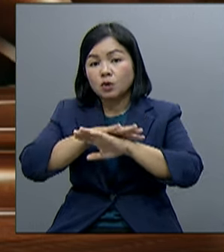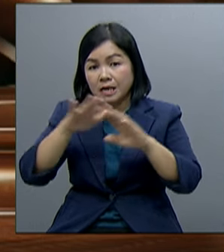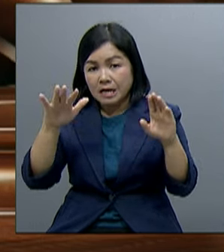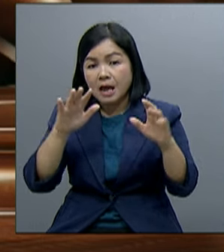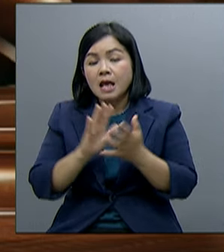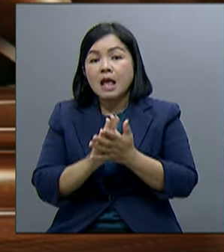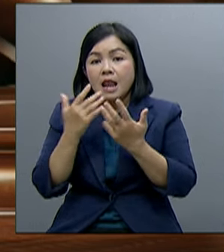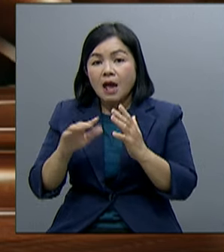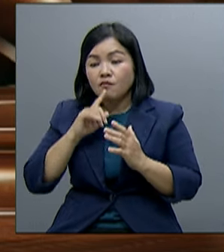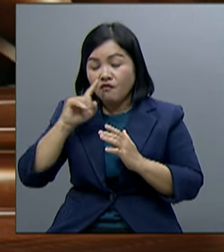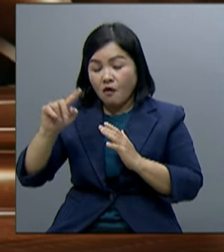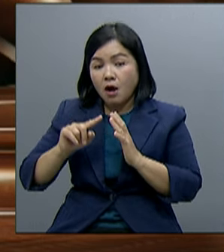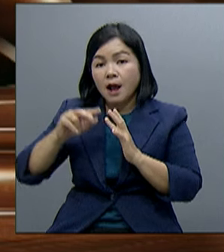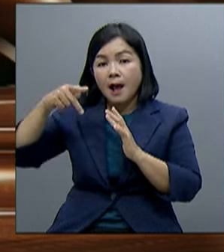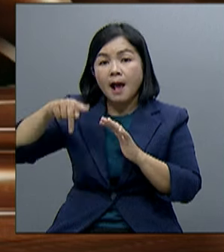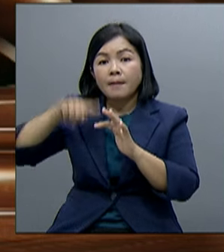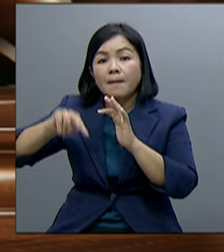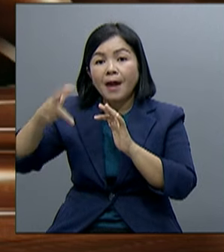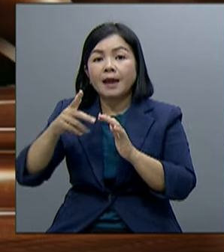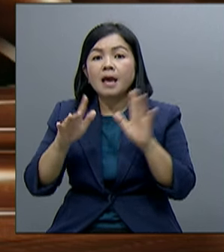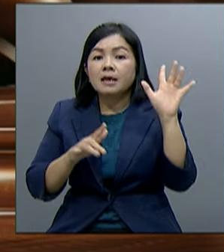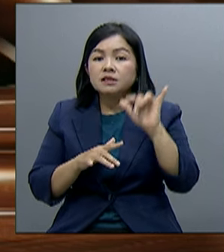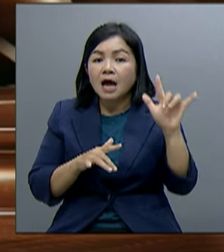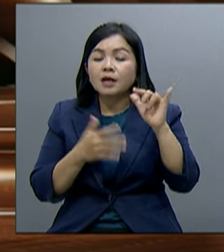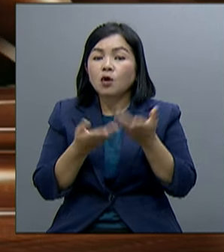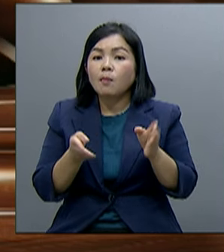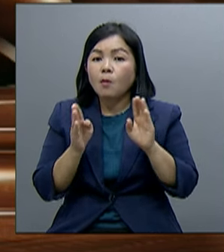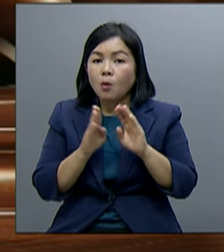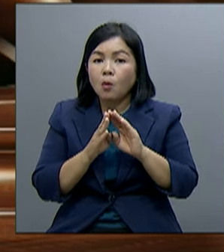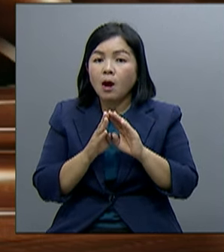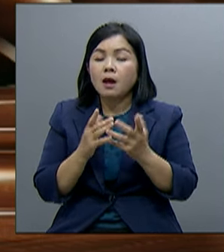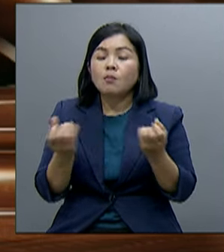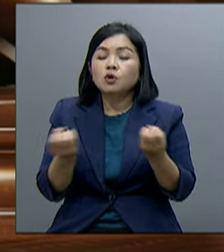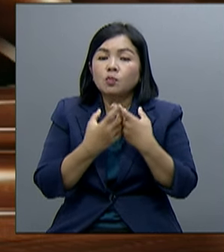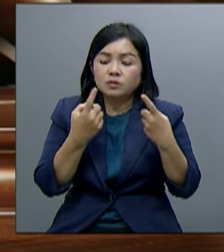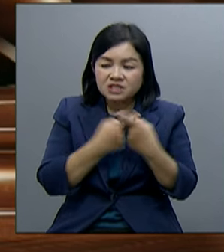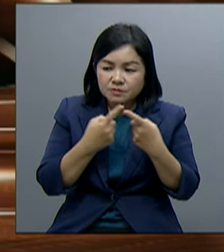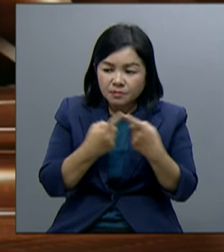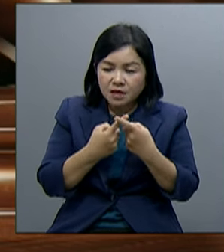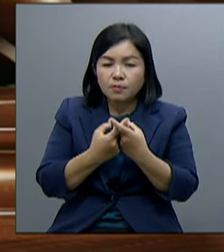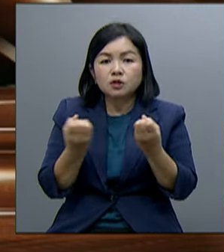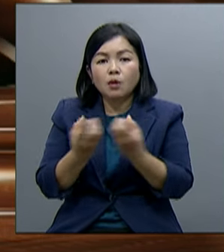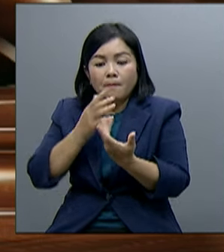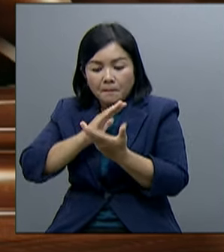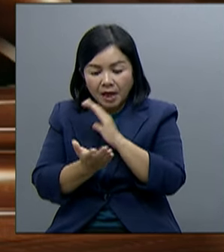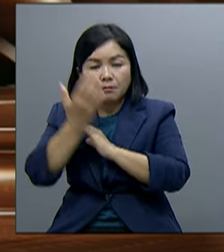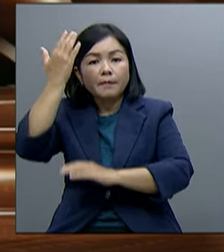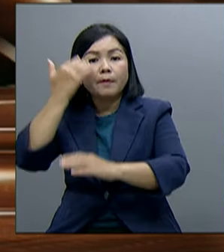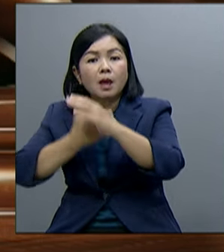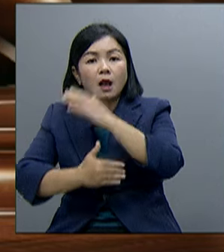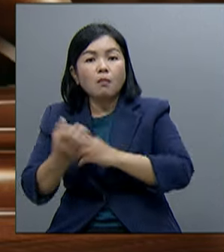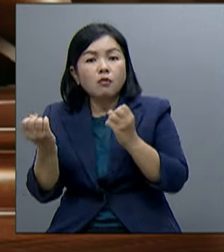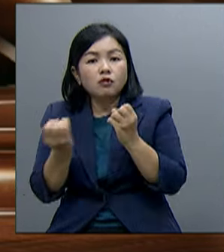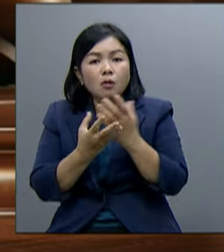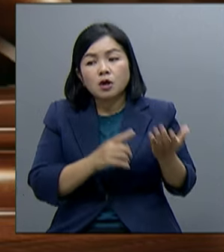คดีแพ่งค่ะที่ญาติของผู้เสียชีวิตเป็นผู้บาดเจ็บหรือผู้ที่ต้องทุบพลภาพจากเหตุการณ์รวมตัวเป็น